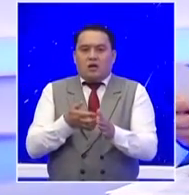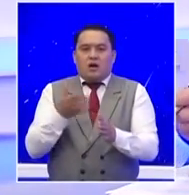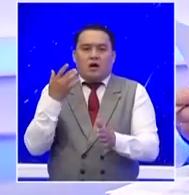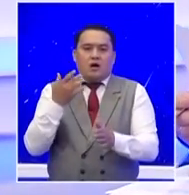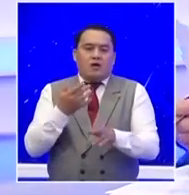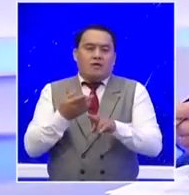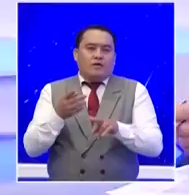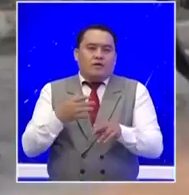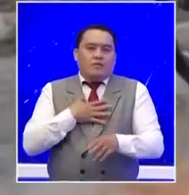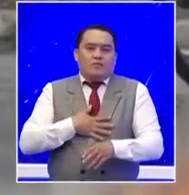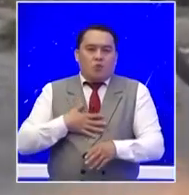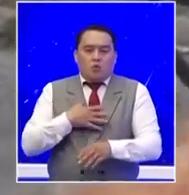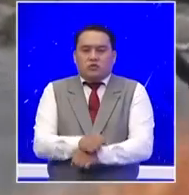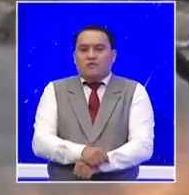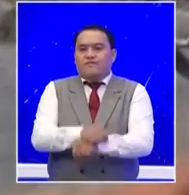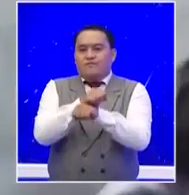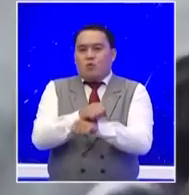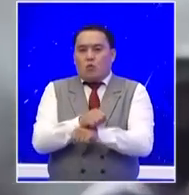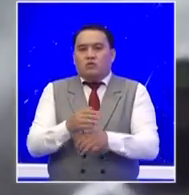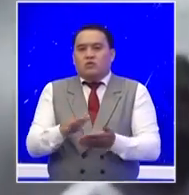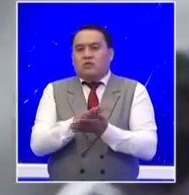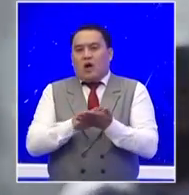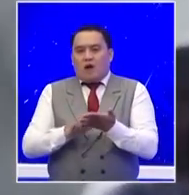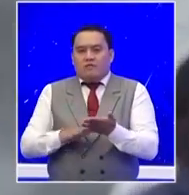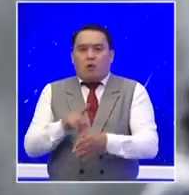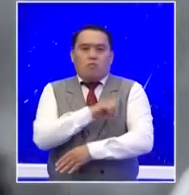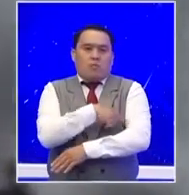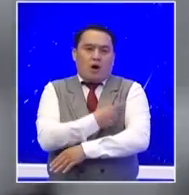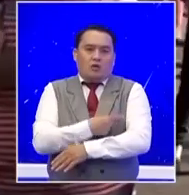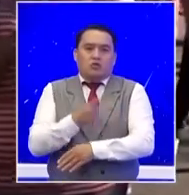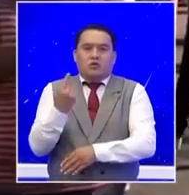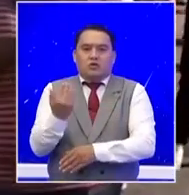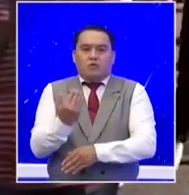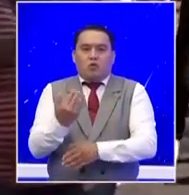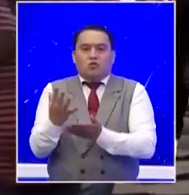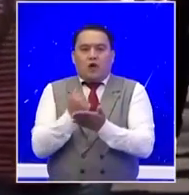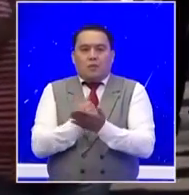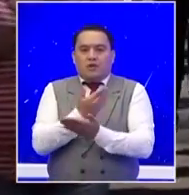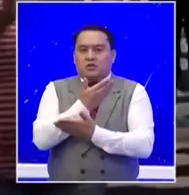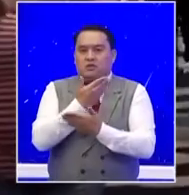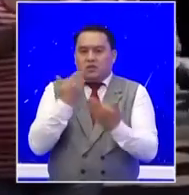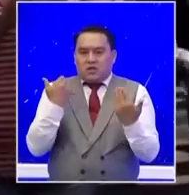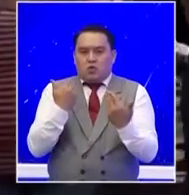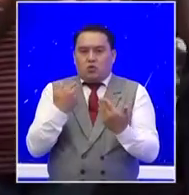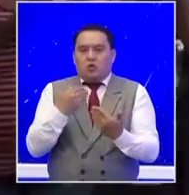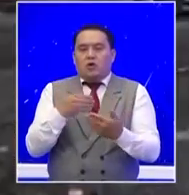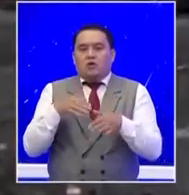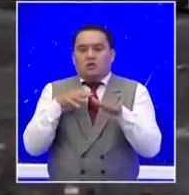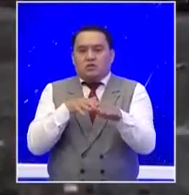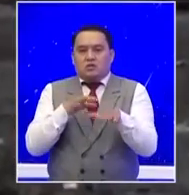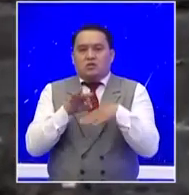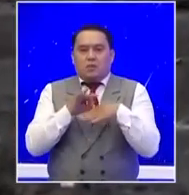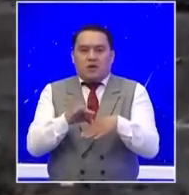Америке. Волнения активизировались на фоне заявлений чилийских больниц о том, что их ресурсы практически исчерпаны из-за наплыва пациентов,